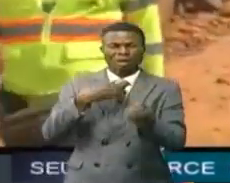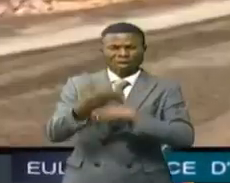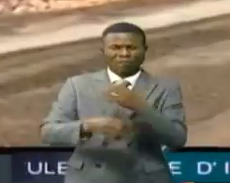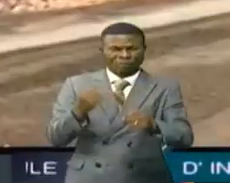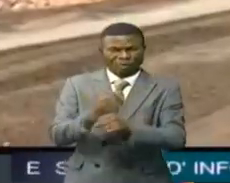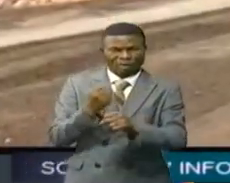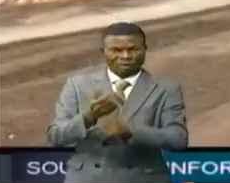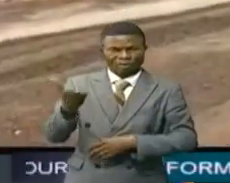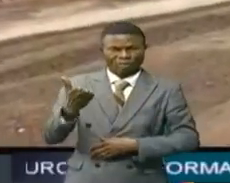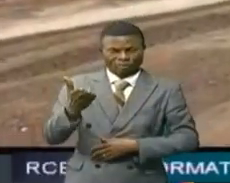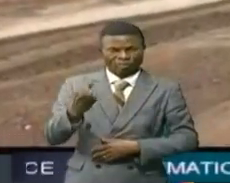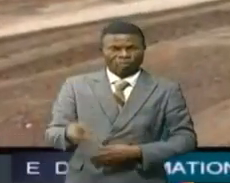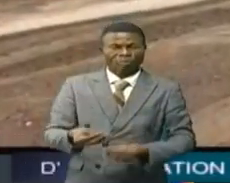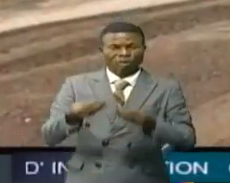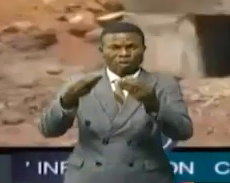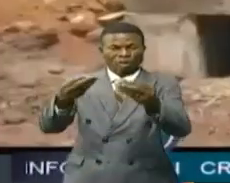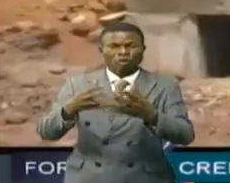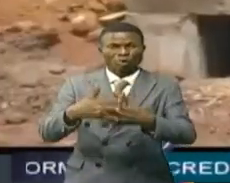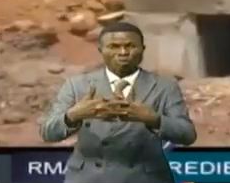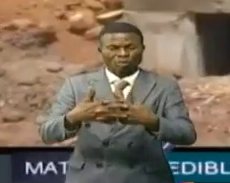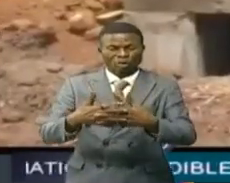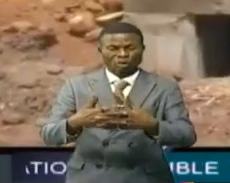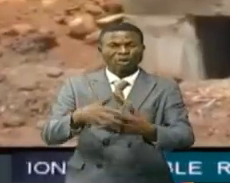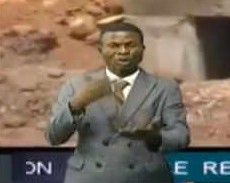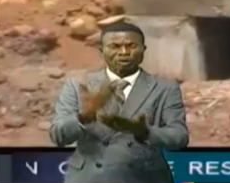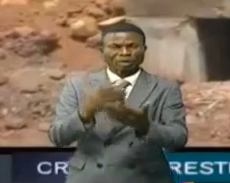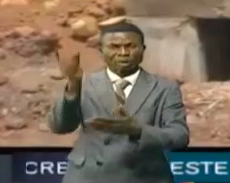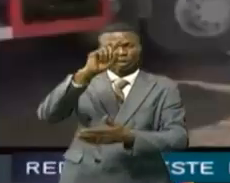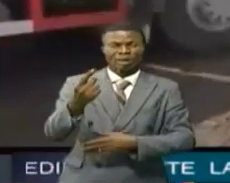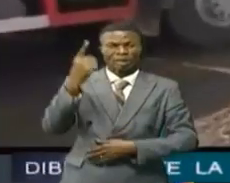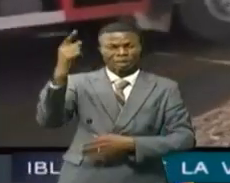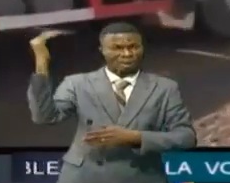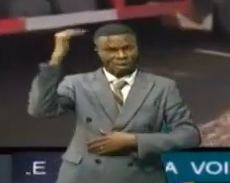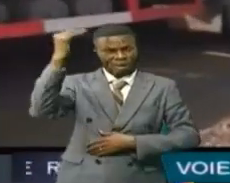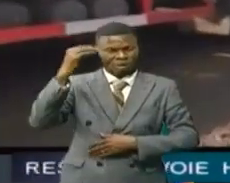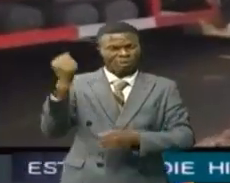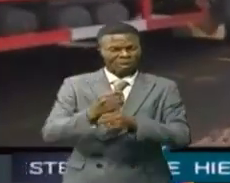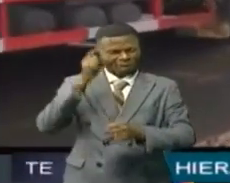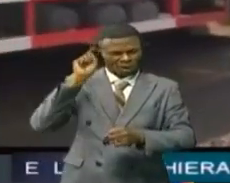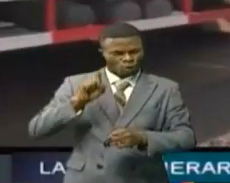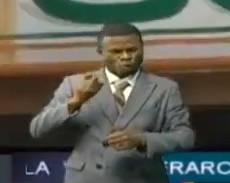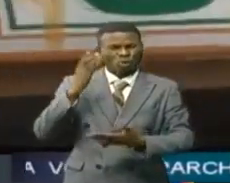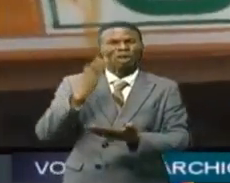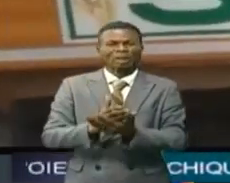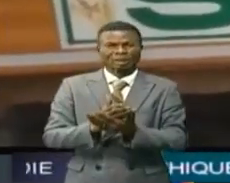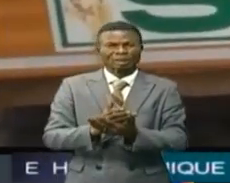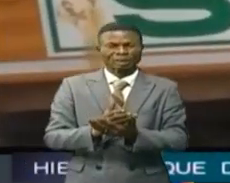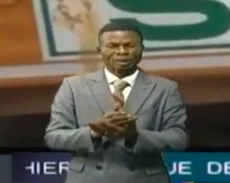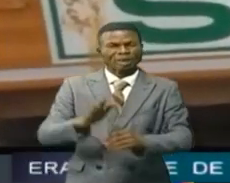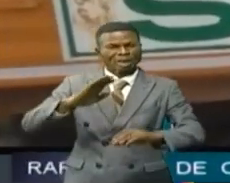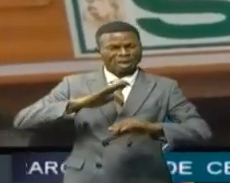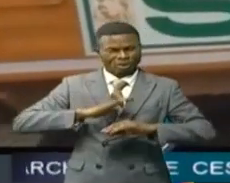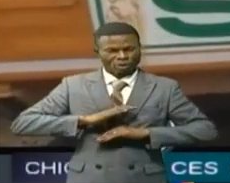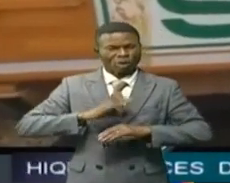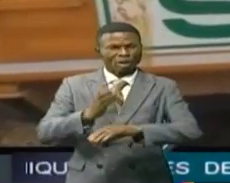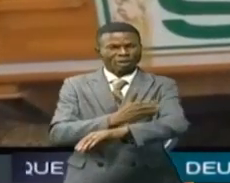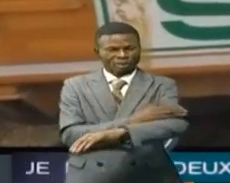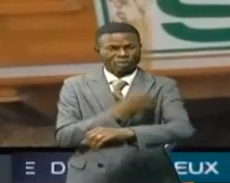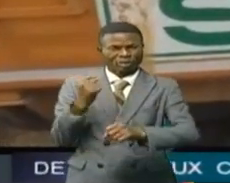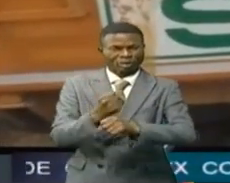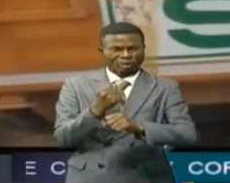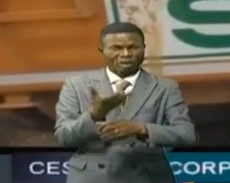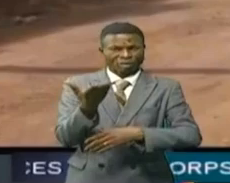travaux de remettre l'ouvrage à l'échéance du 31 décembre 2022. Ce dernier est satisfait de l'avancement des